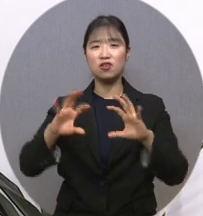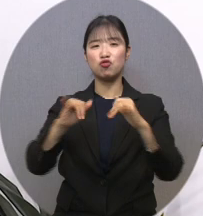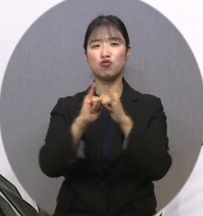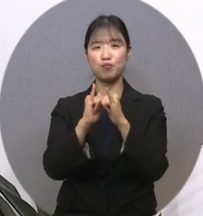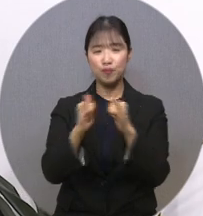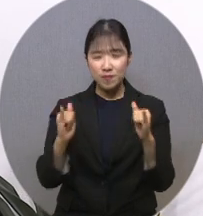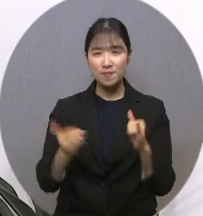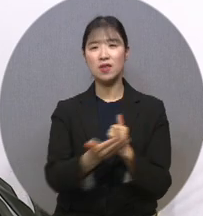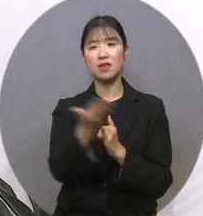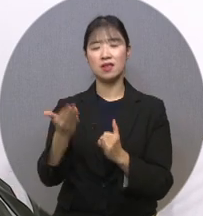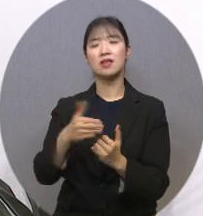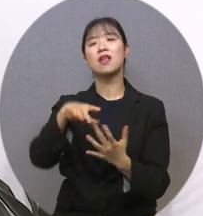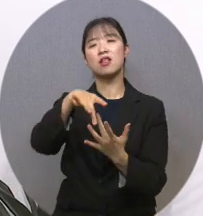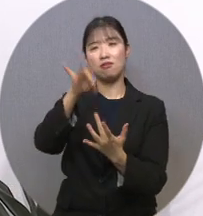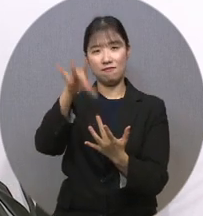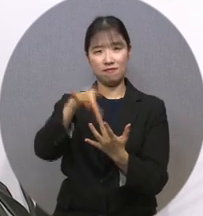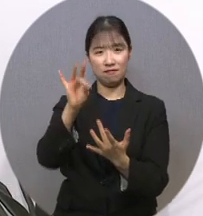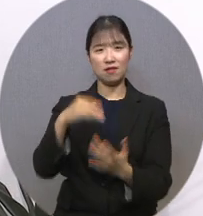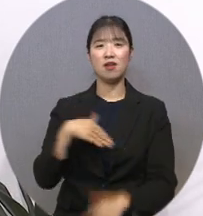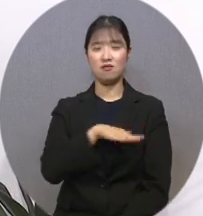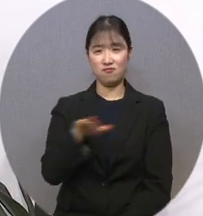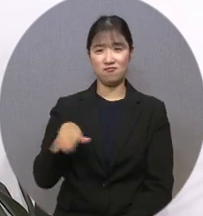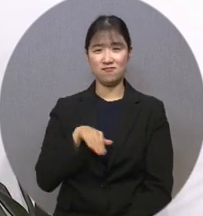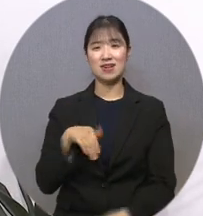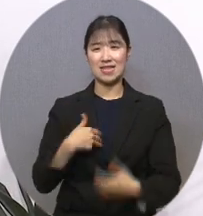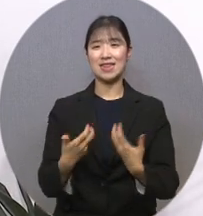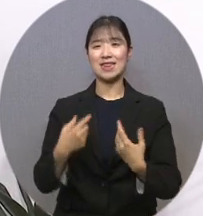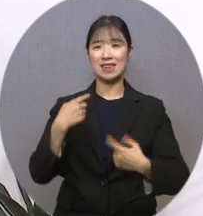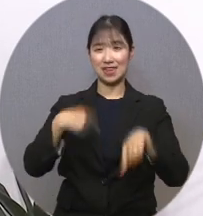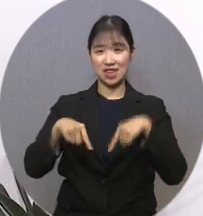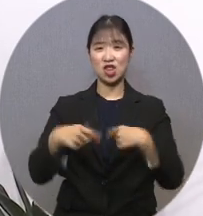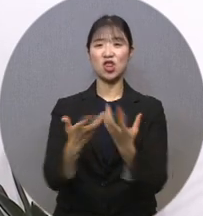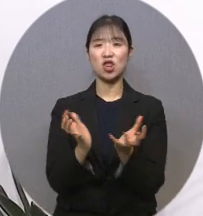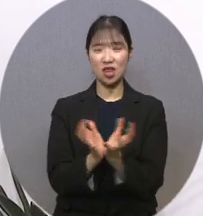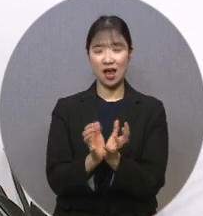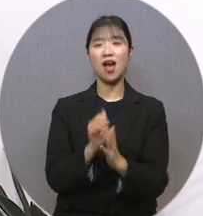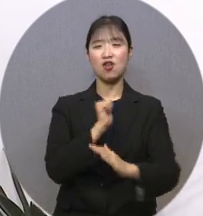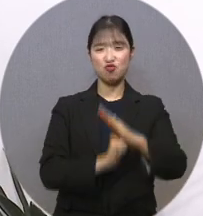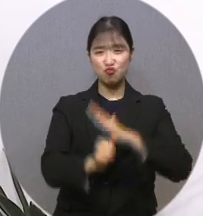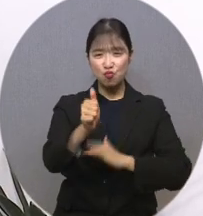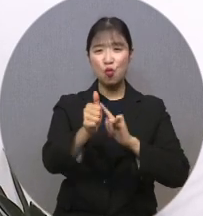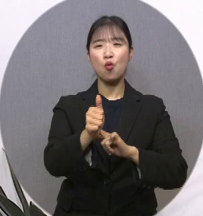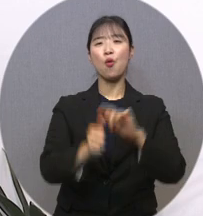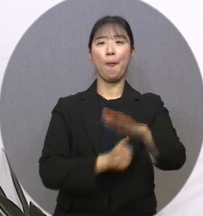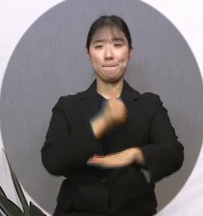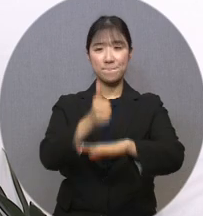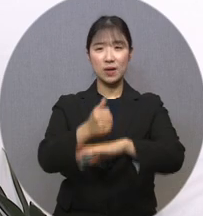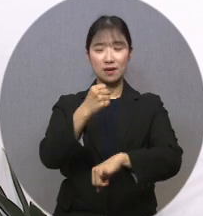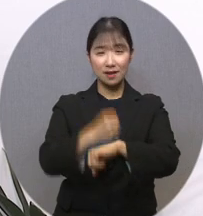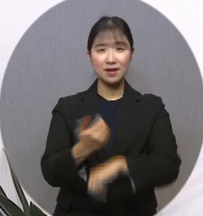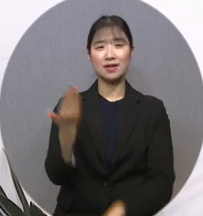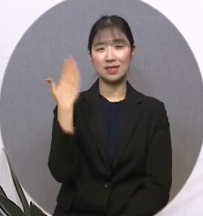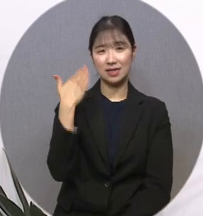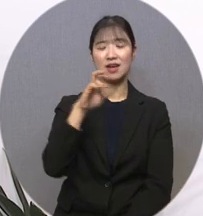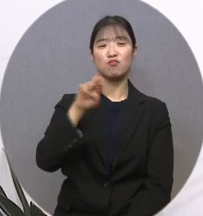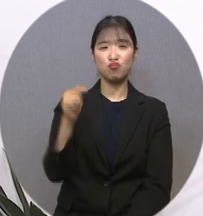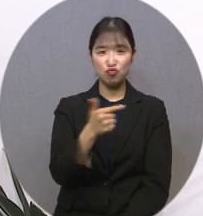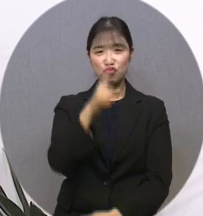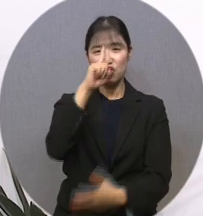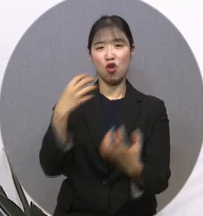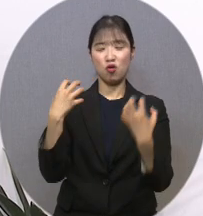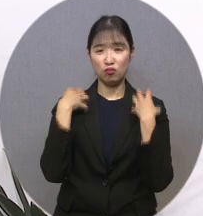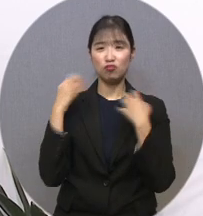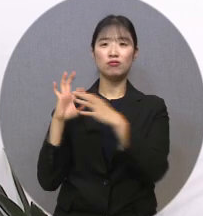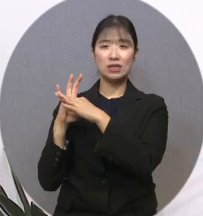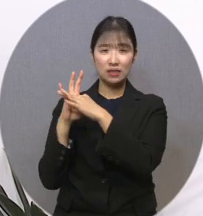국민들의 선택을 우리 당 후보가 받게 됨으로써 지난 문재인 정부에 이어서